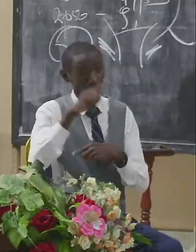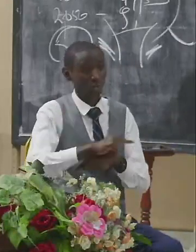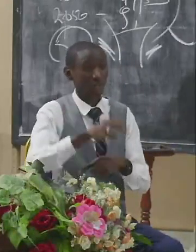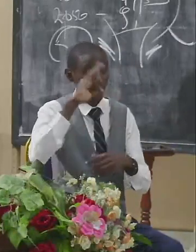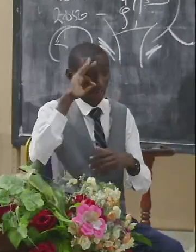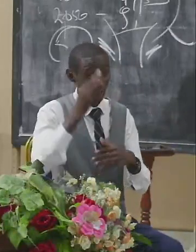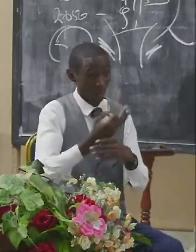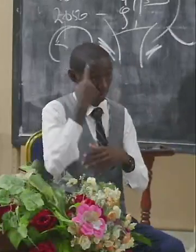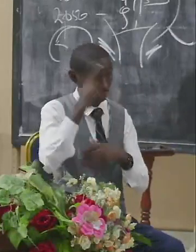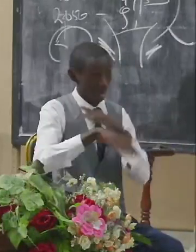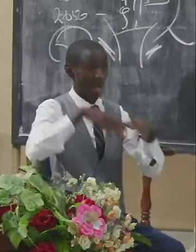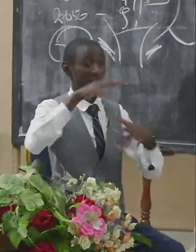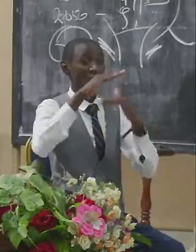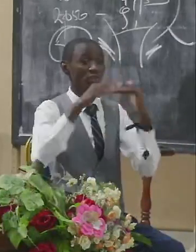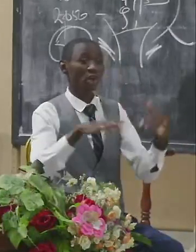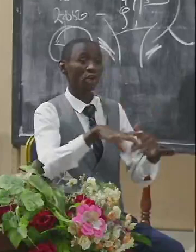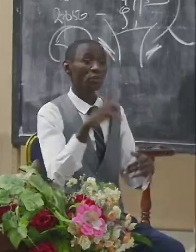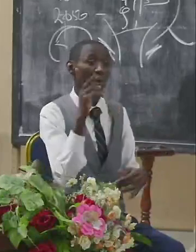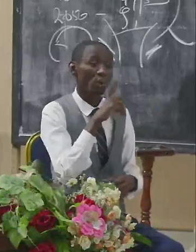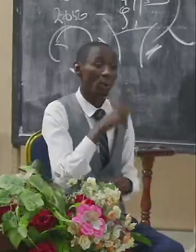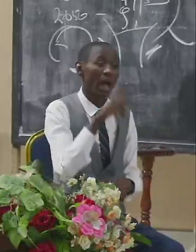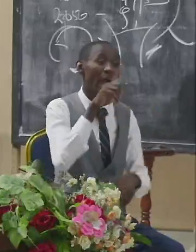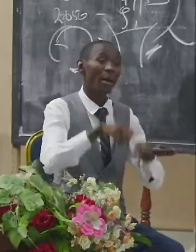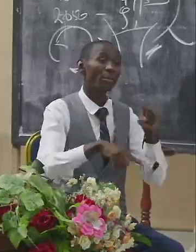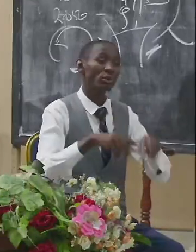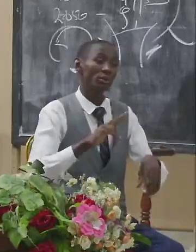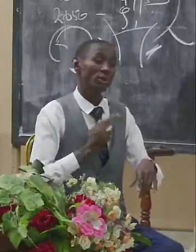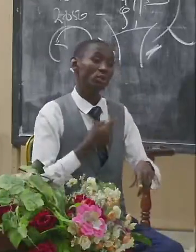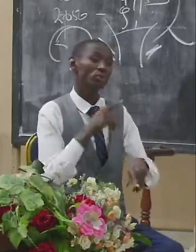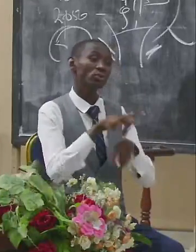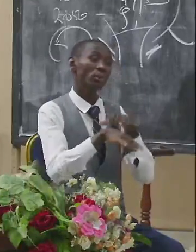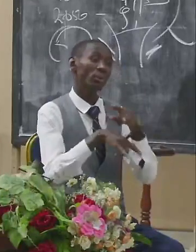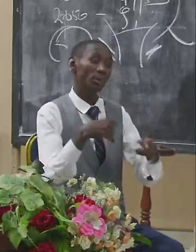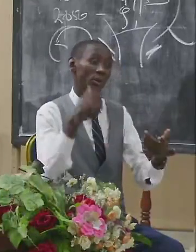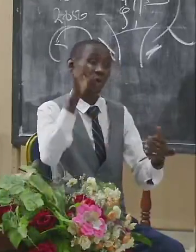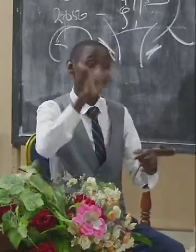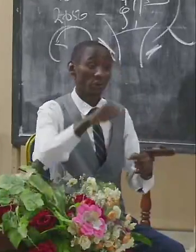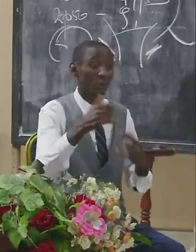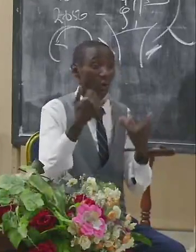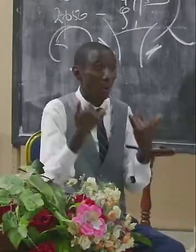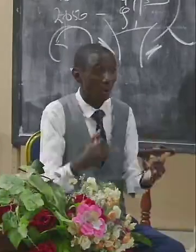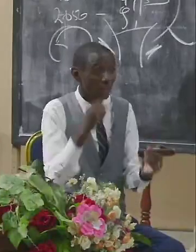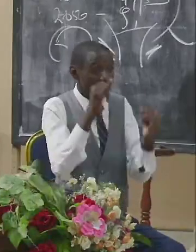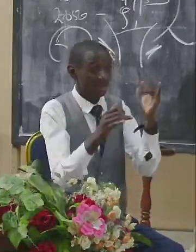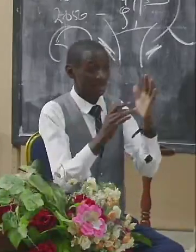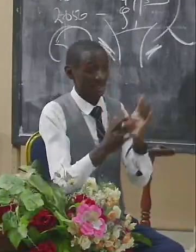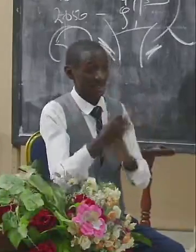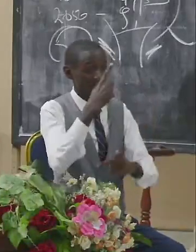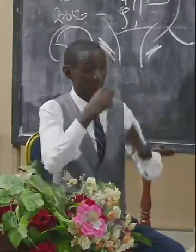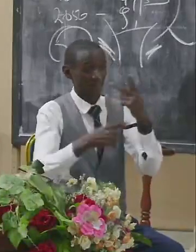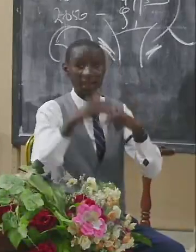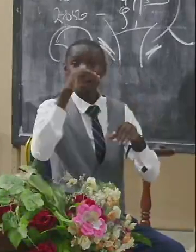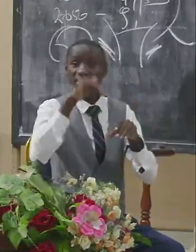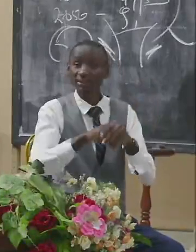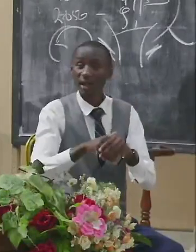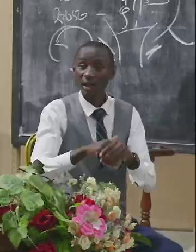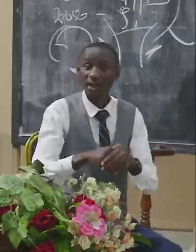Il n'y a pas nous tromper. Oui, aujourd'hui, si Jésus vient dans cette salle,